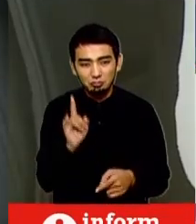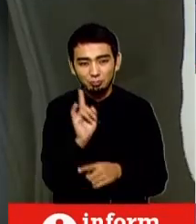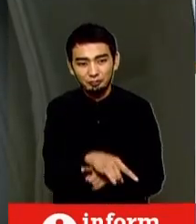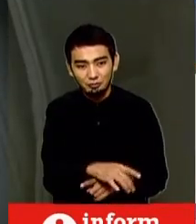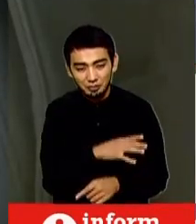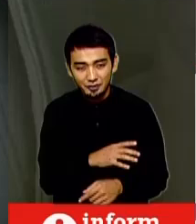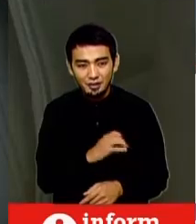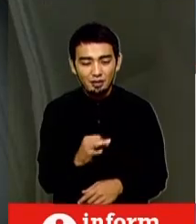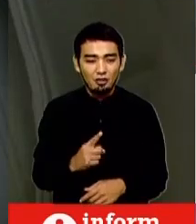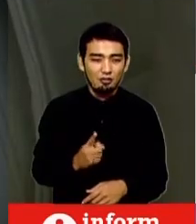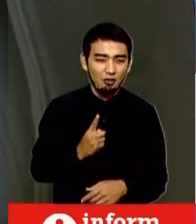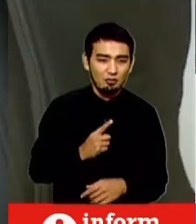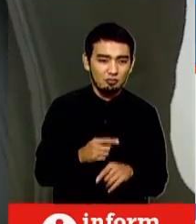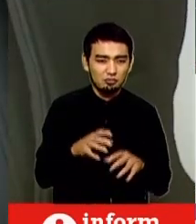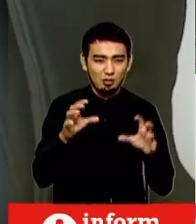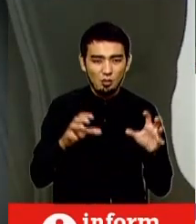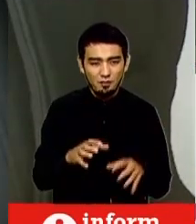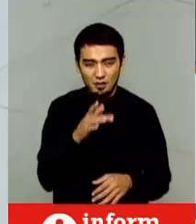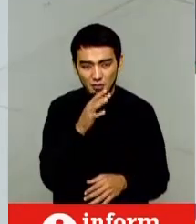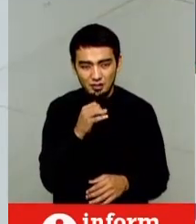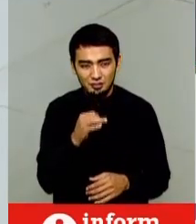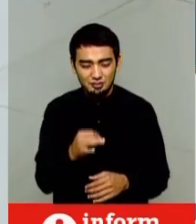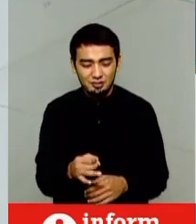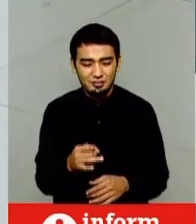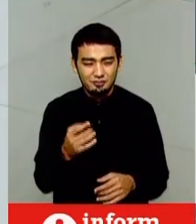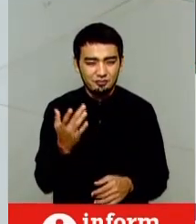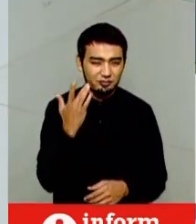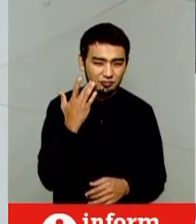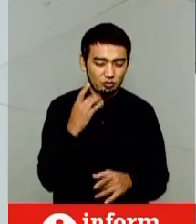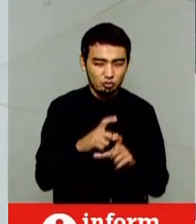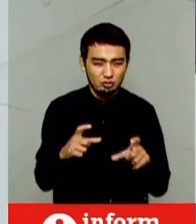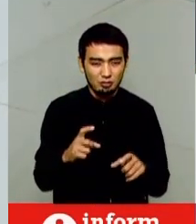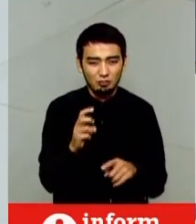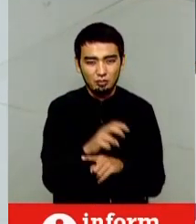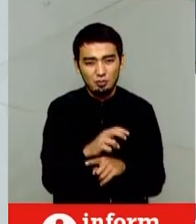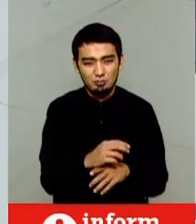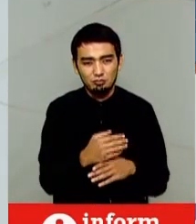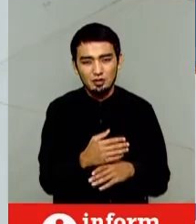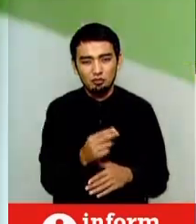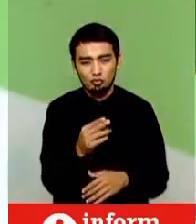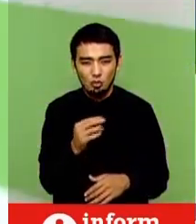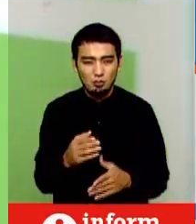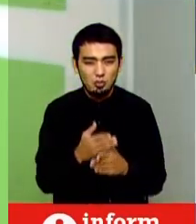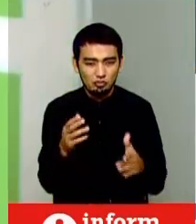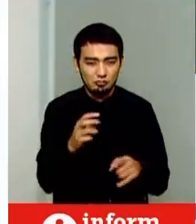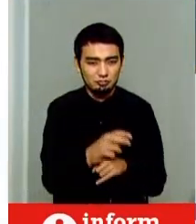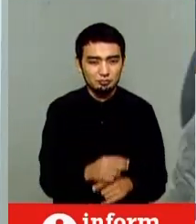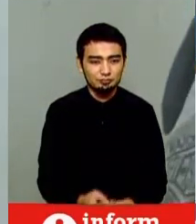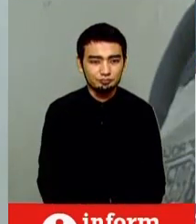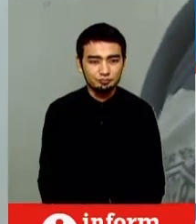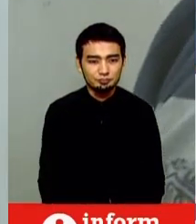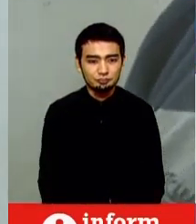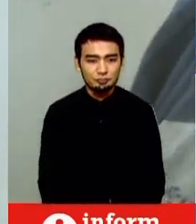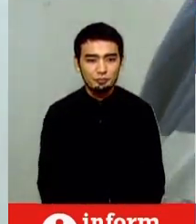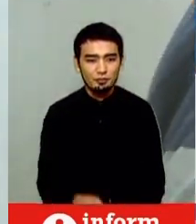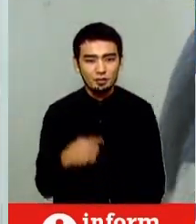ждать придется положенный по закону срок. Поэтому чаще всего люди все же обращаются напрямую в ЦОНы. Потому что это